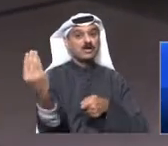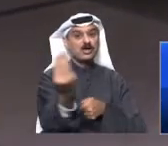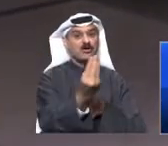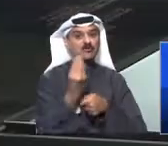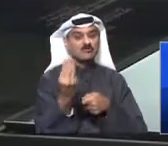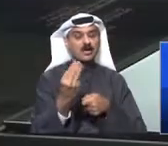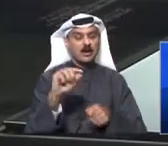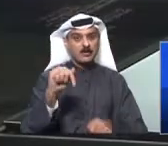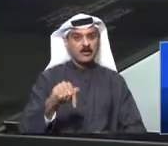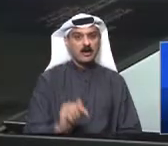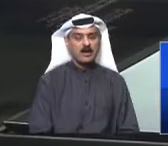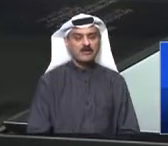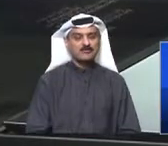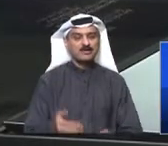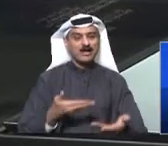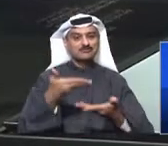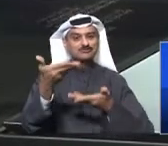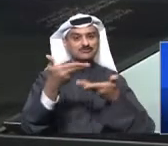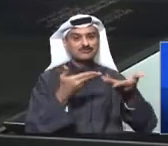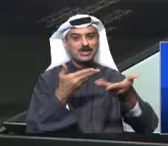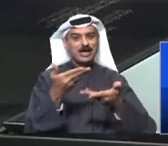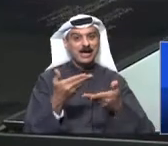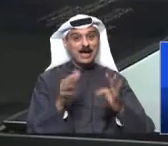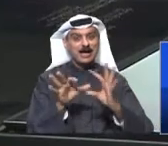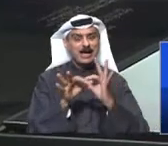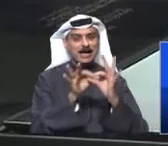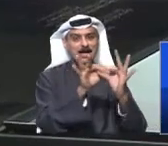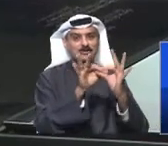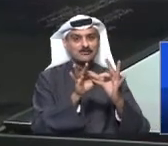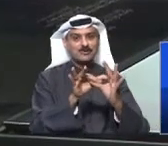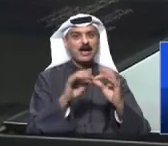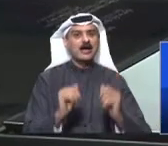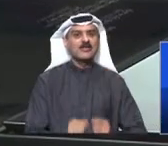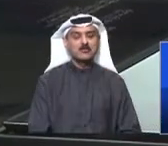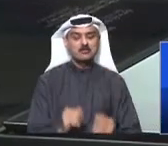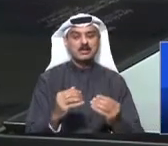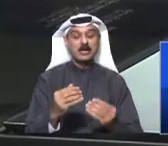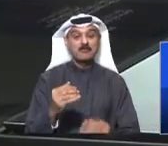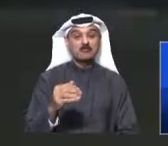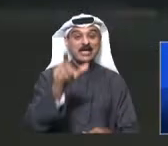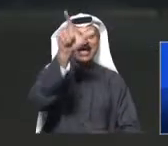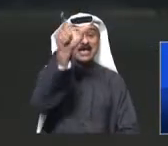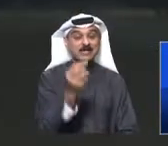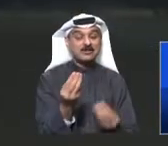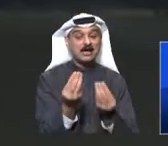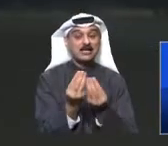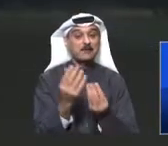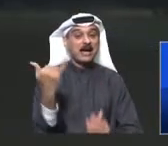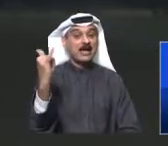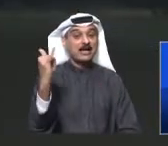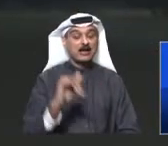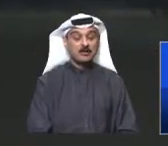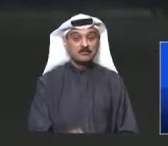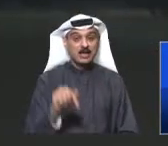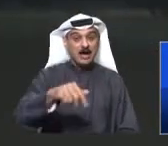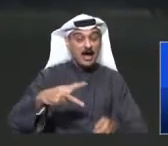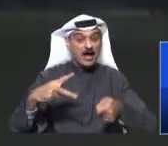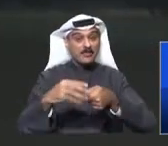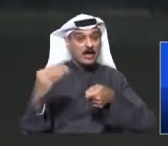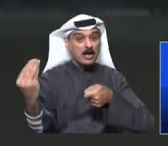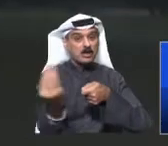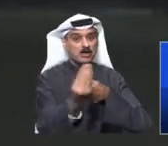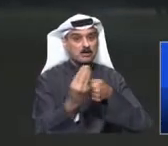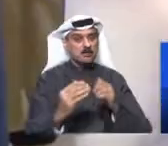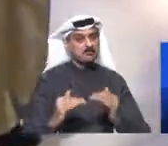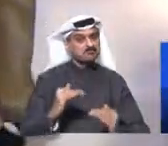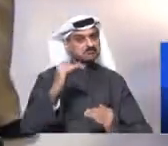تعتبر شهادة على العلاقات القديمة بين إيطاليا والعالم العربي، والمعرض يعزز ويدفع بالجهود المتنامية للتطور